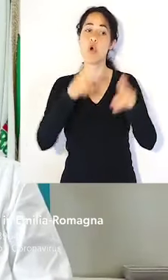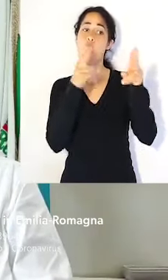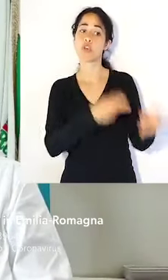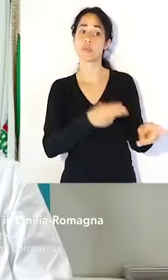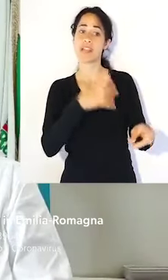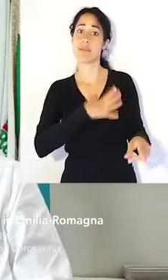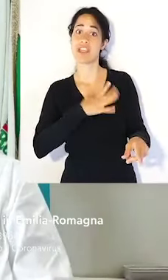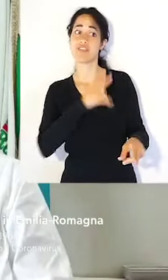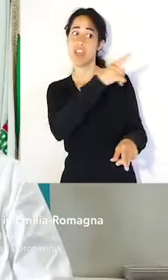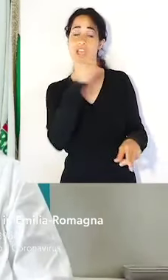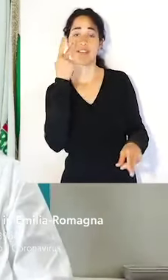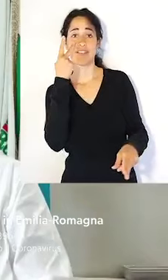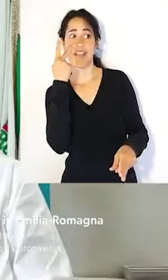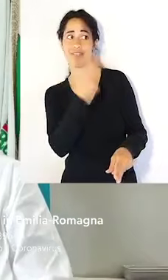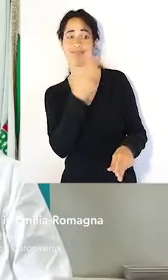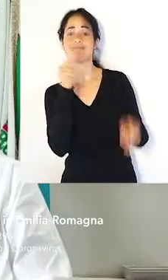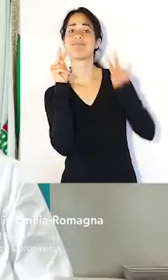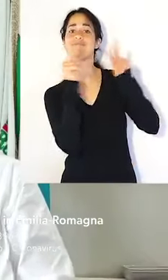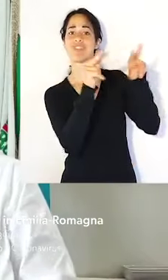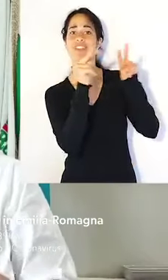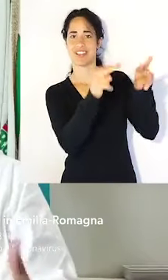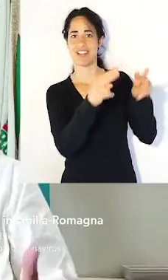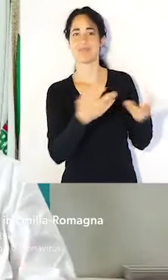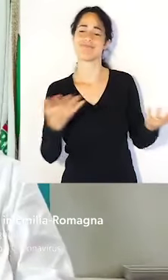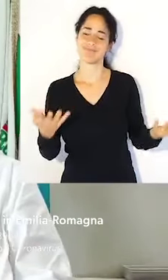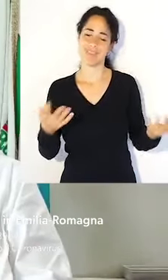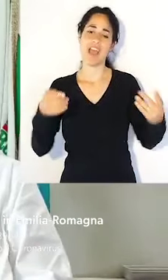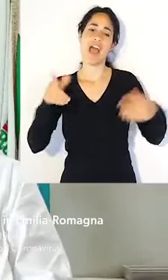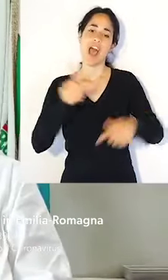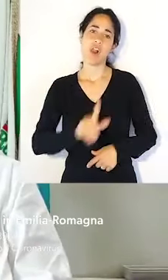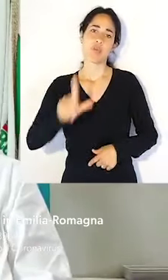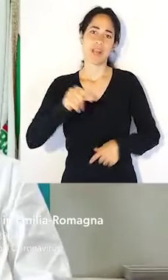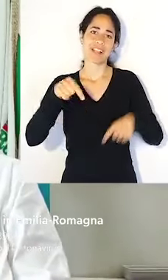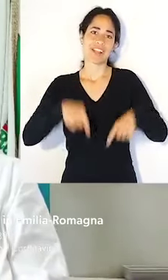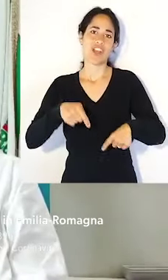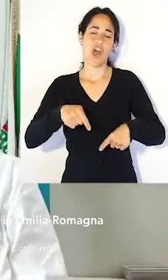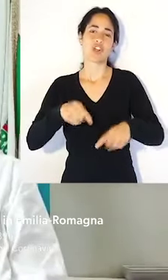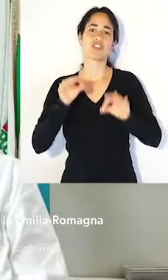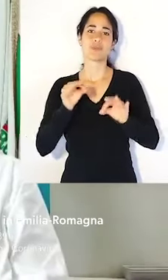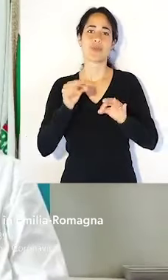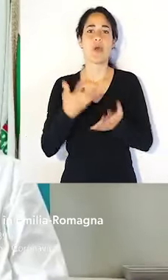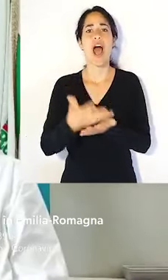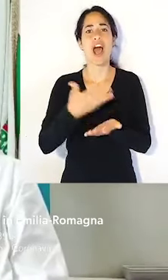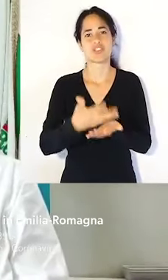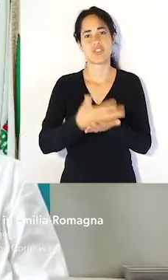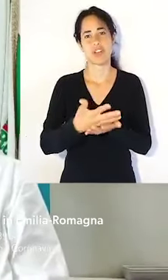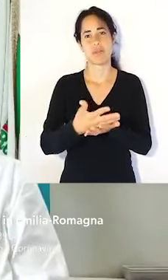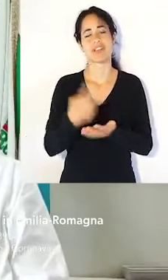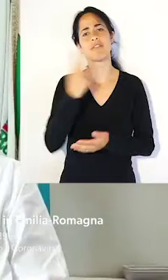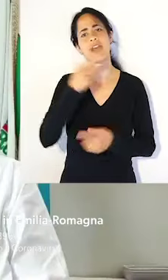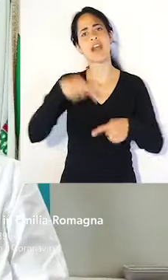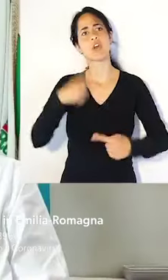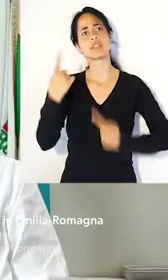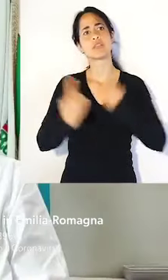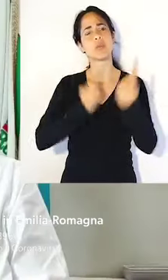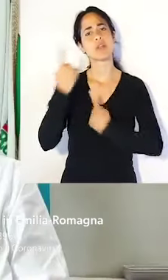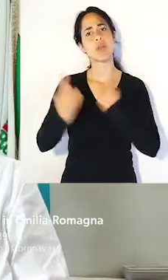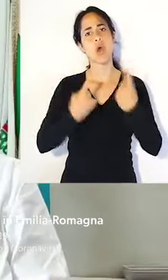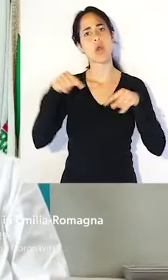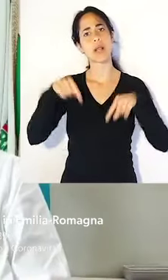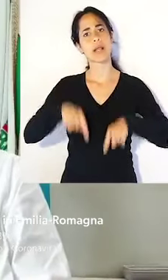l'ospedale di Piacenza. Per questo lo facciamo oggi, il punto della situazione. Un punto della situazione che